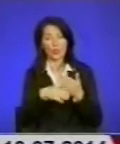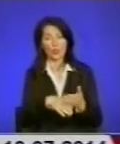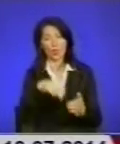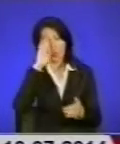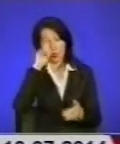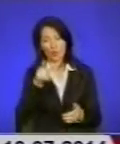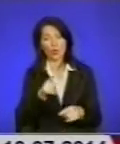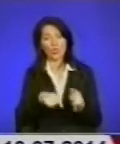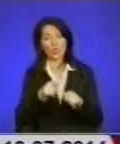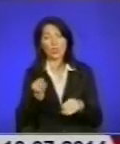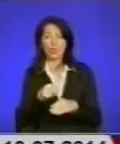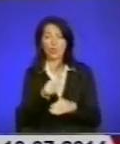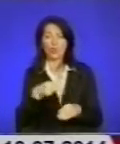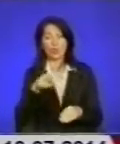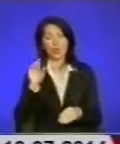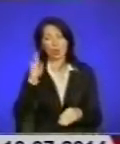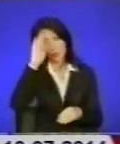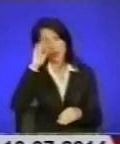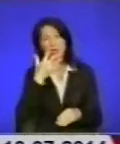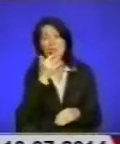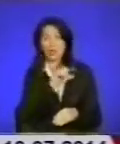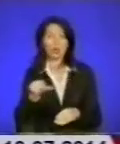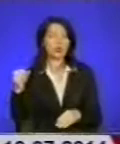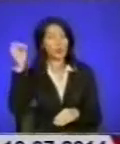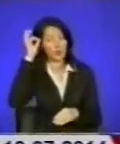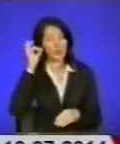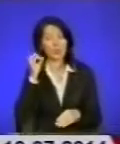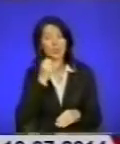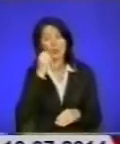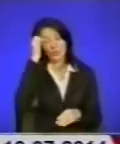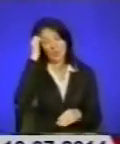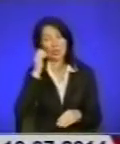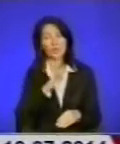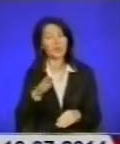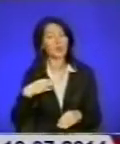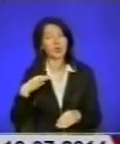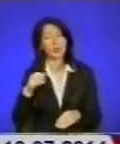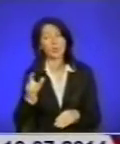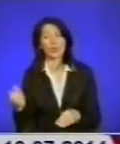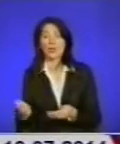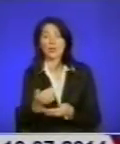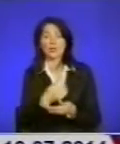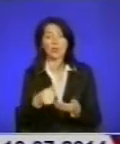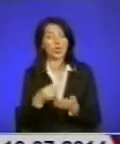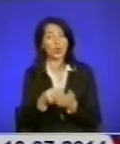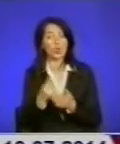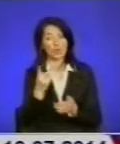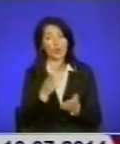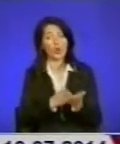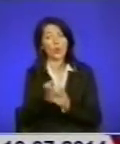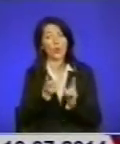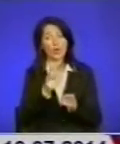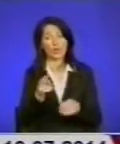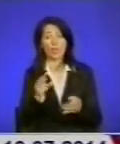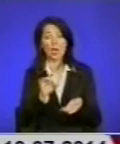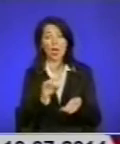дитину за кордоном у Німеччині. Завдяки небайдужим людям зібрали кошти на 2 операції на судинах та 1 ортопедичну.